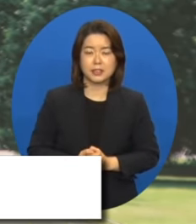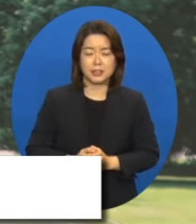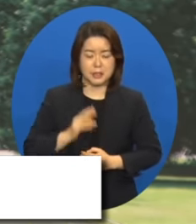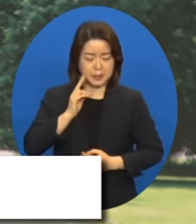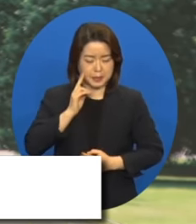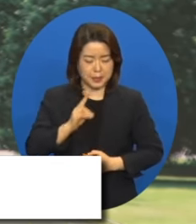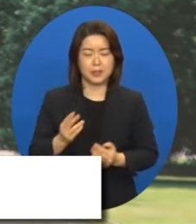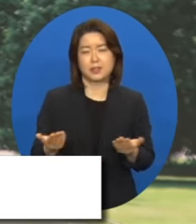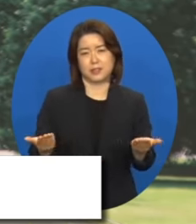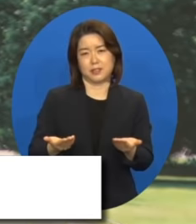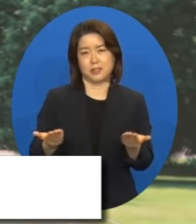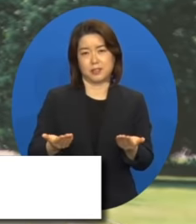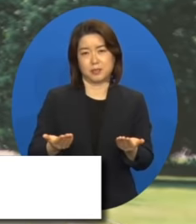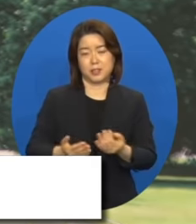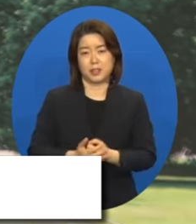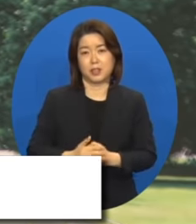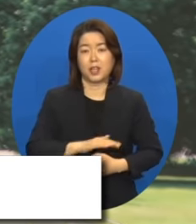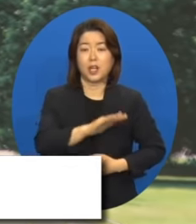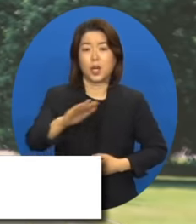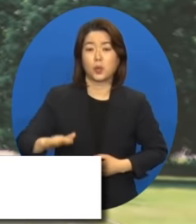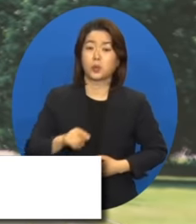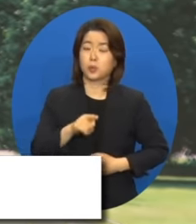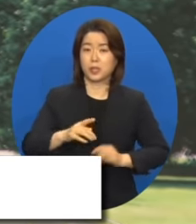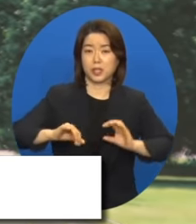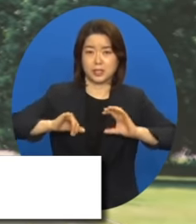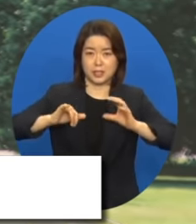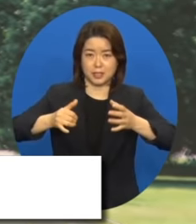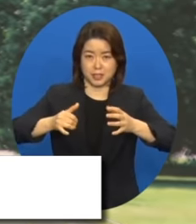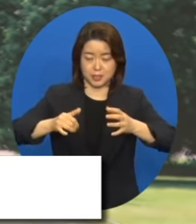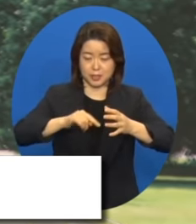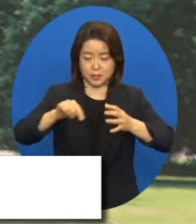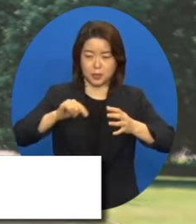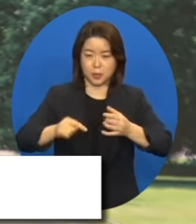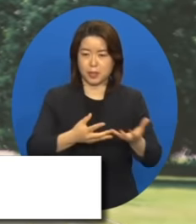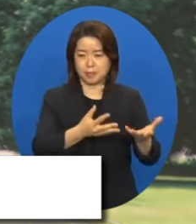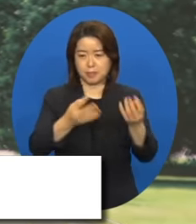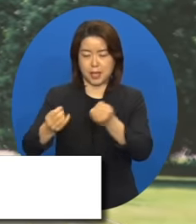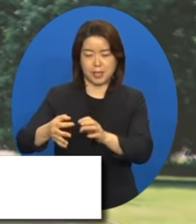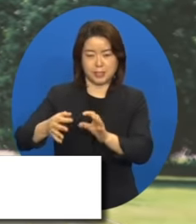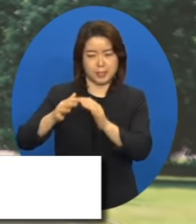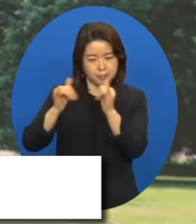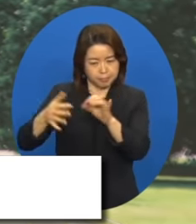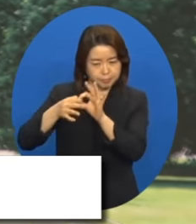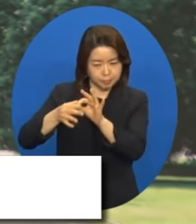끔찍한 일이죠. 우리가 이 세상에 많은 인간관계를 가지고 살지만